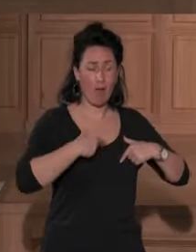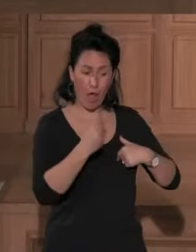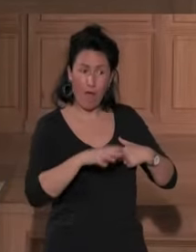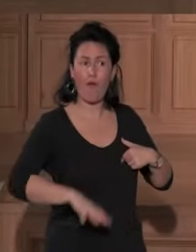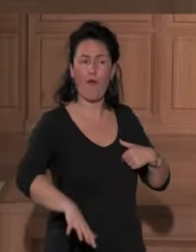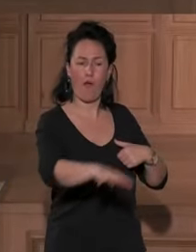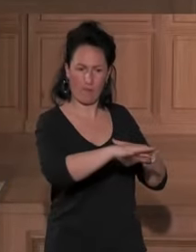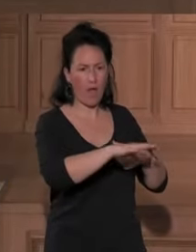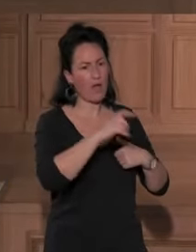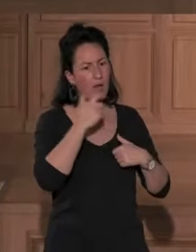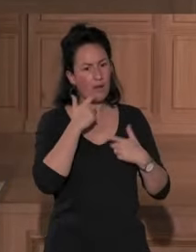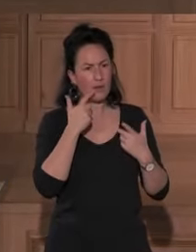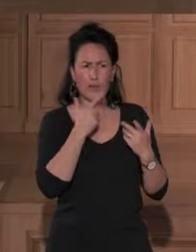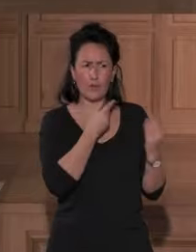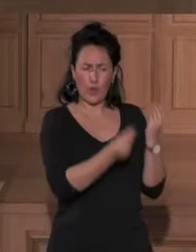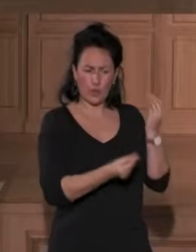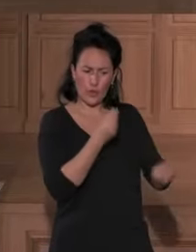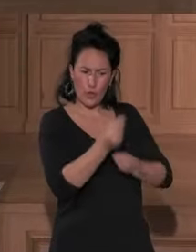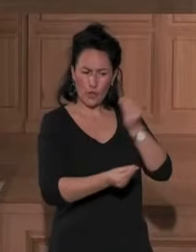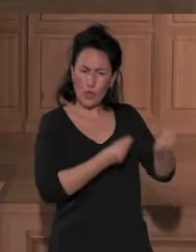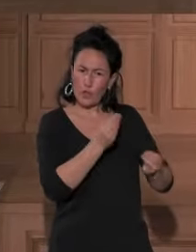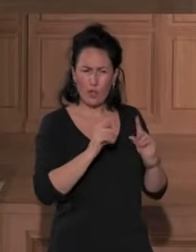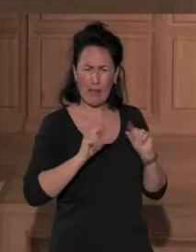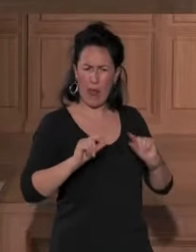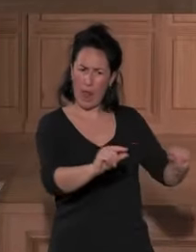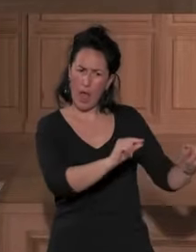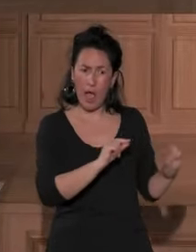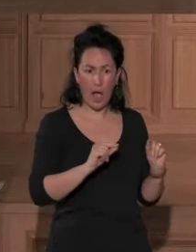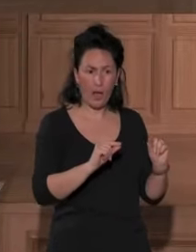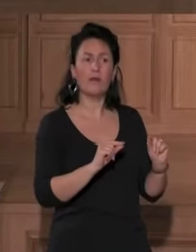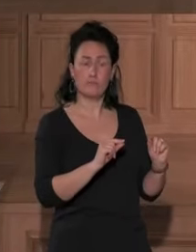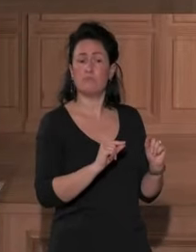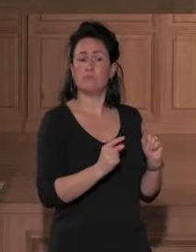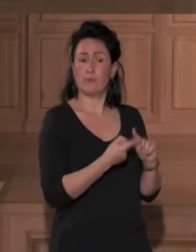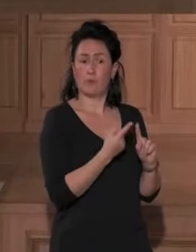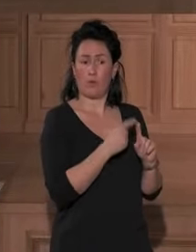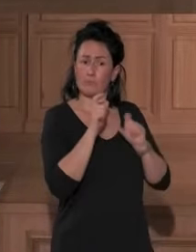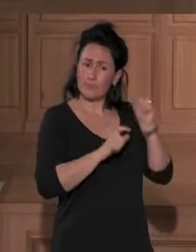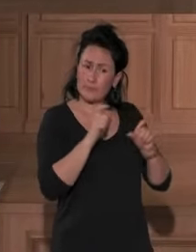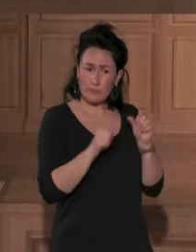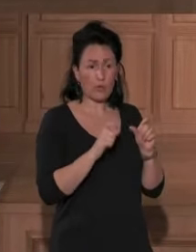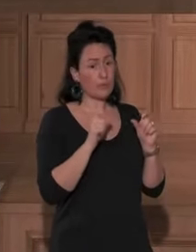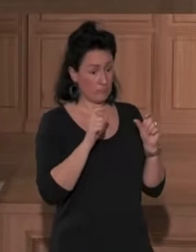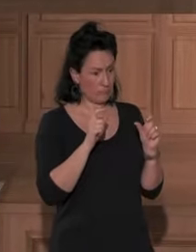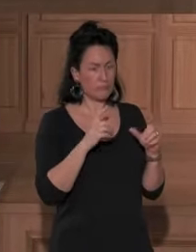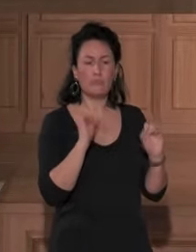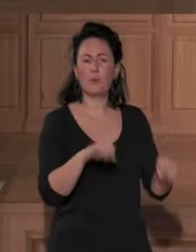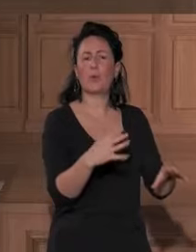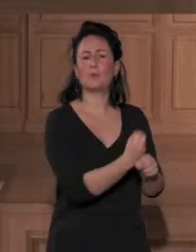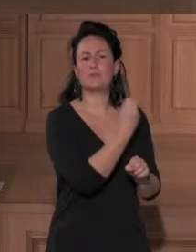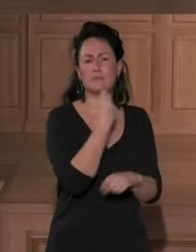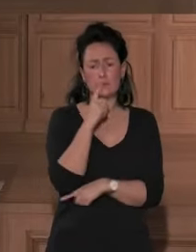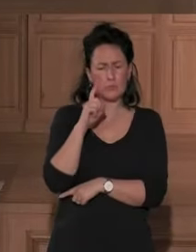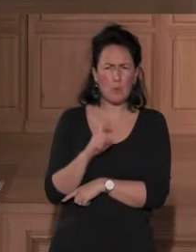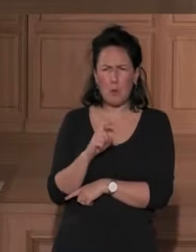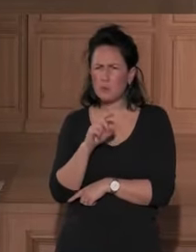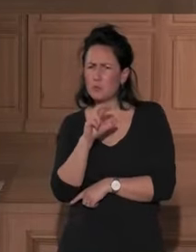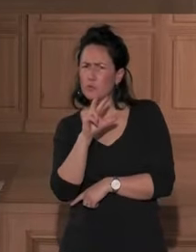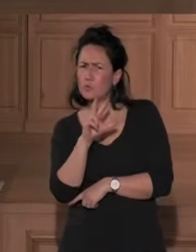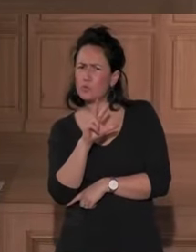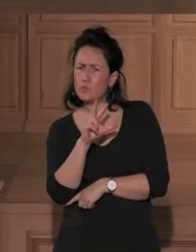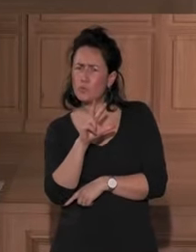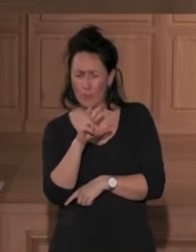vous amenez les dispositifs de soins nécessaires, vous réussissez. Donc ça commence à 3 ans, 5 ans. Donc vous avez un groupe de baby, vous avez un groupe de 6, 11